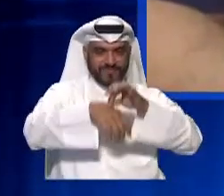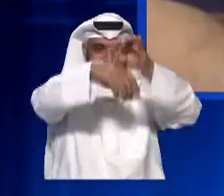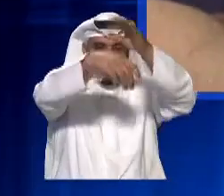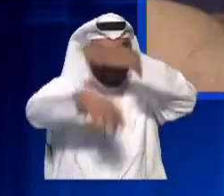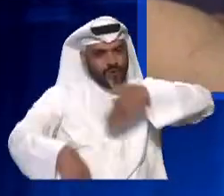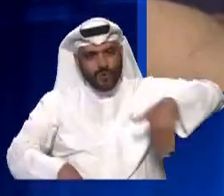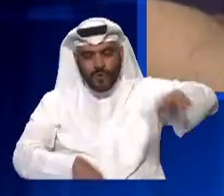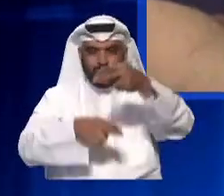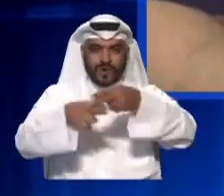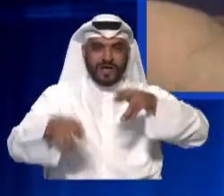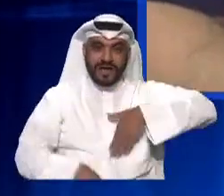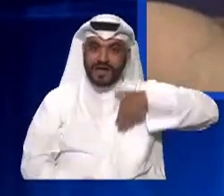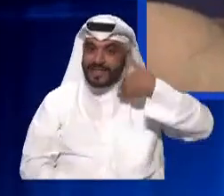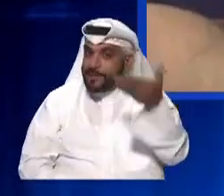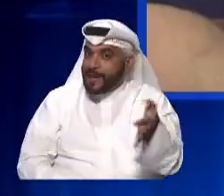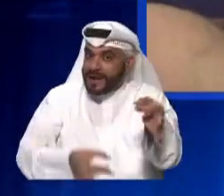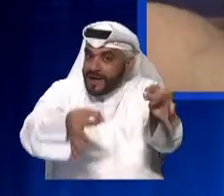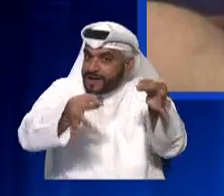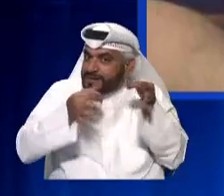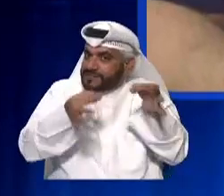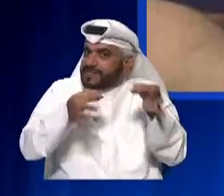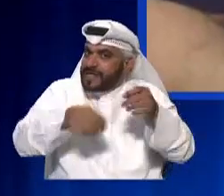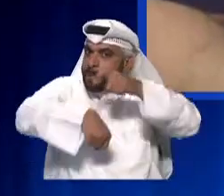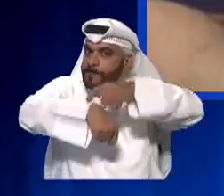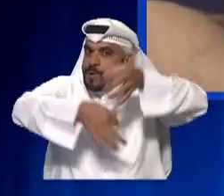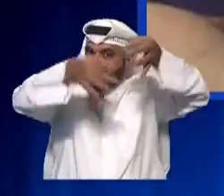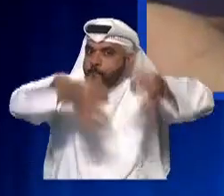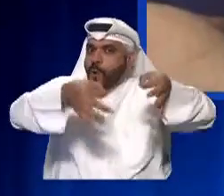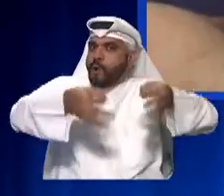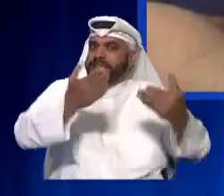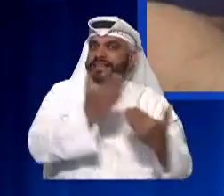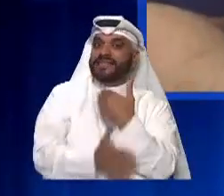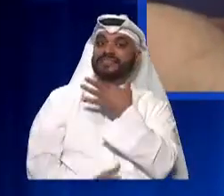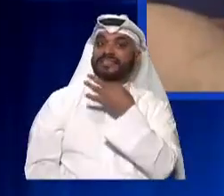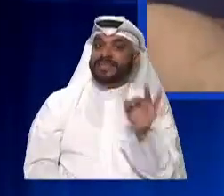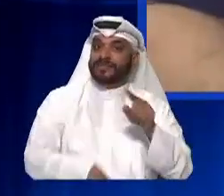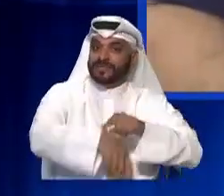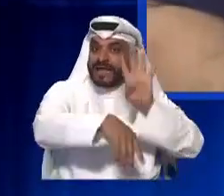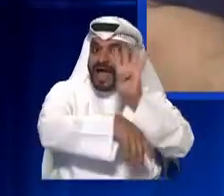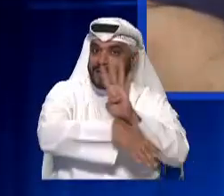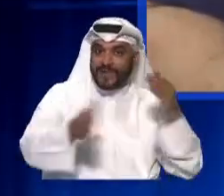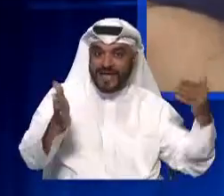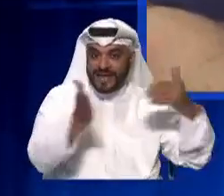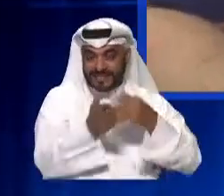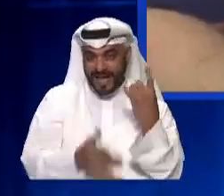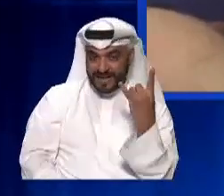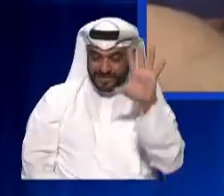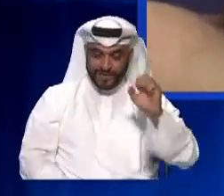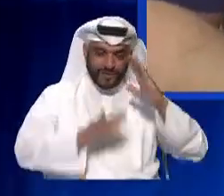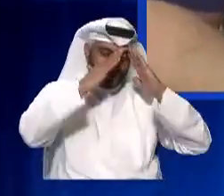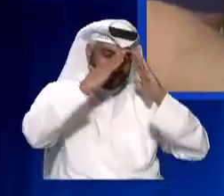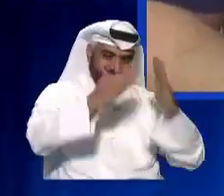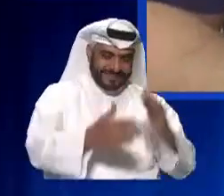المواطنين، ونرجو من الجميع بالفعل الالتزام بالمواعيد الجديدة. مراسلنا رائد الشمري، شكرا جزيلا لك.